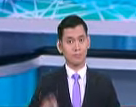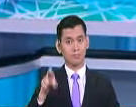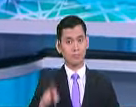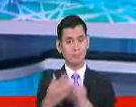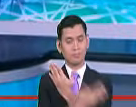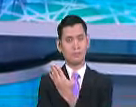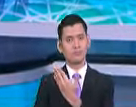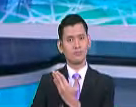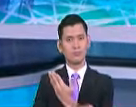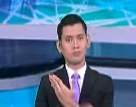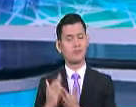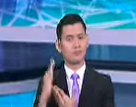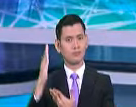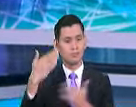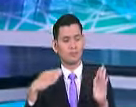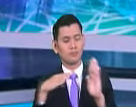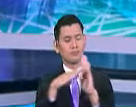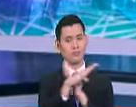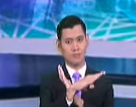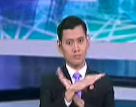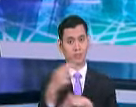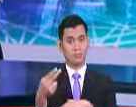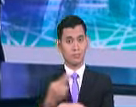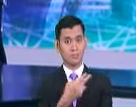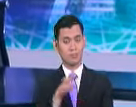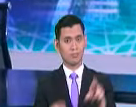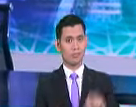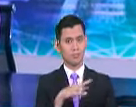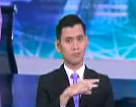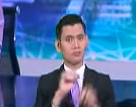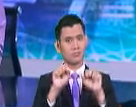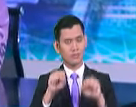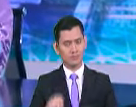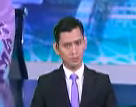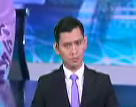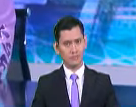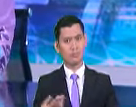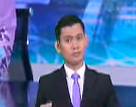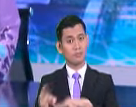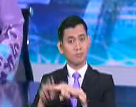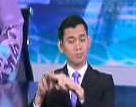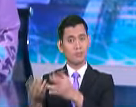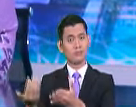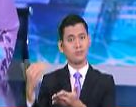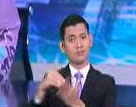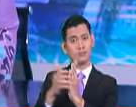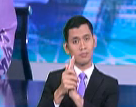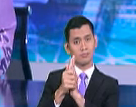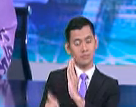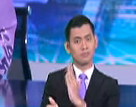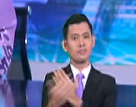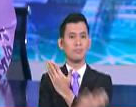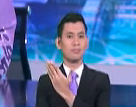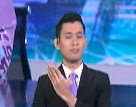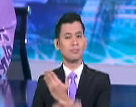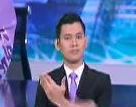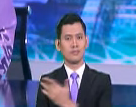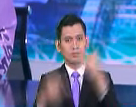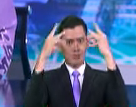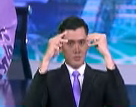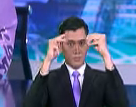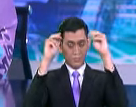penggunaan teknologi robotik seterusnya meningkatkan produktiviti negara. Perdana Menteri Datuk Seri Ismail Sabri Yaakob berkata, pelan